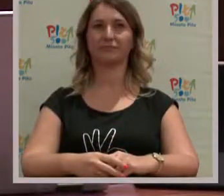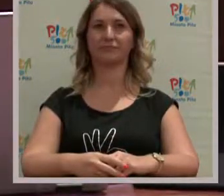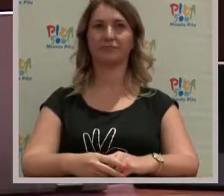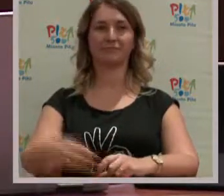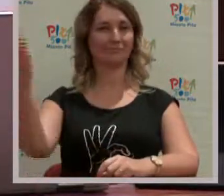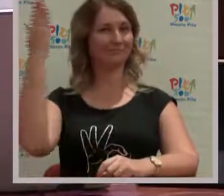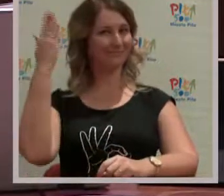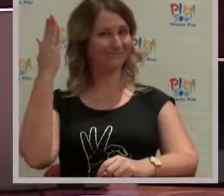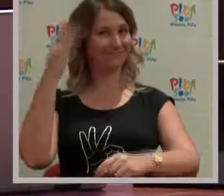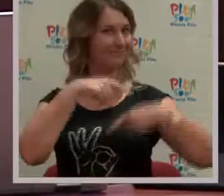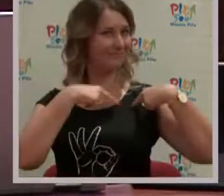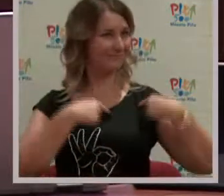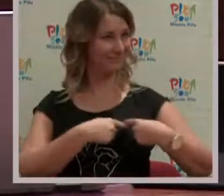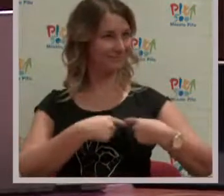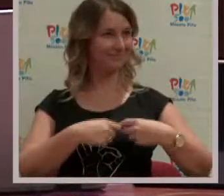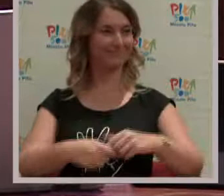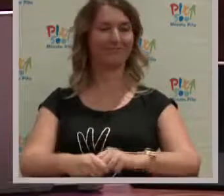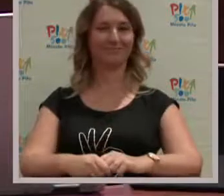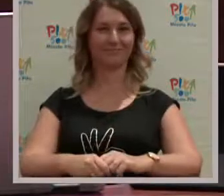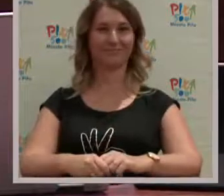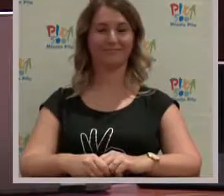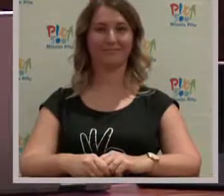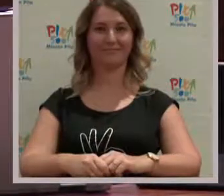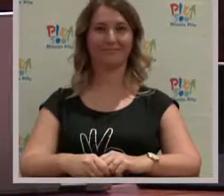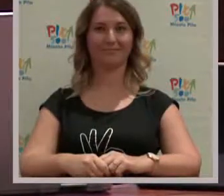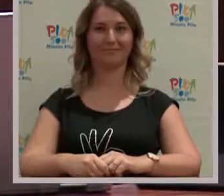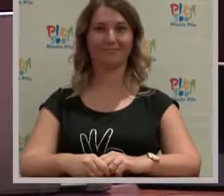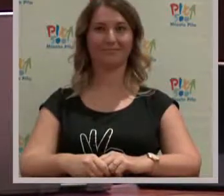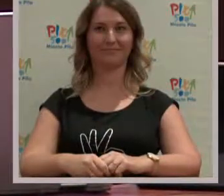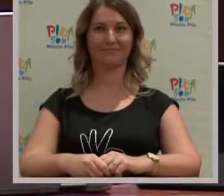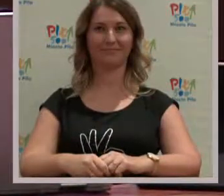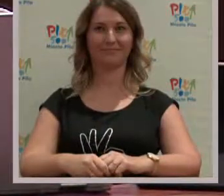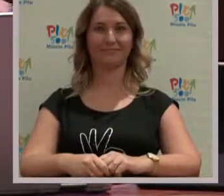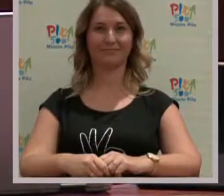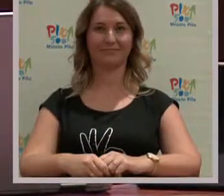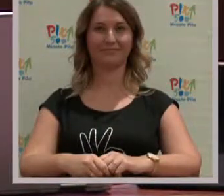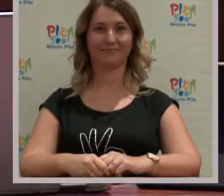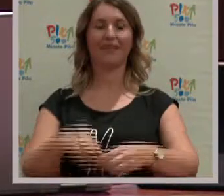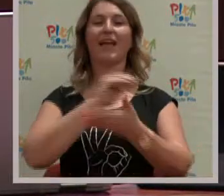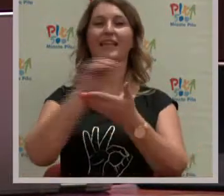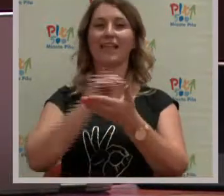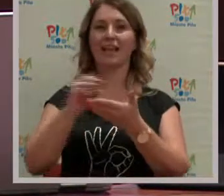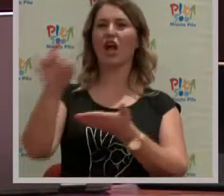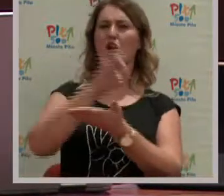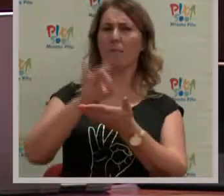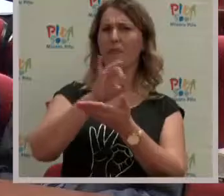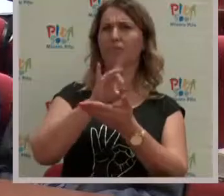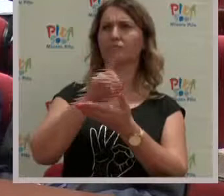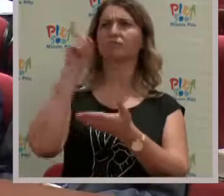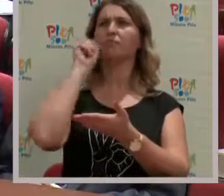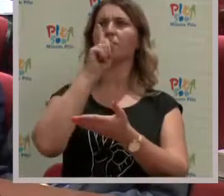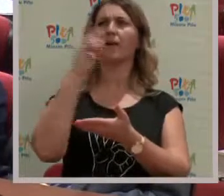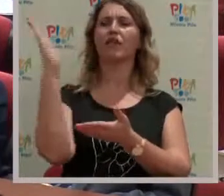Witam serdecznie przybyłych sekretarza gminy Piła pana